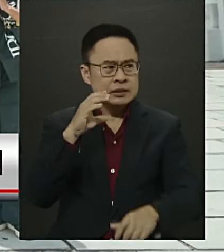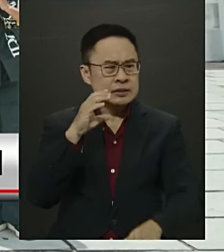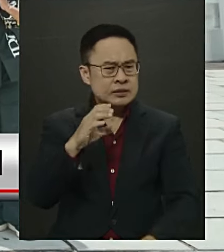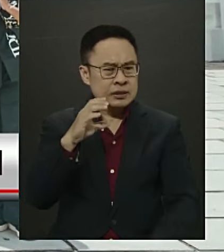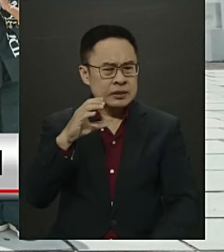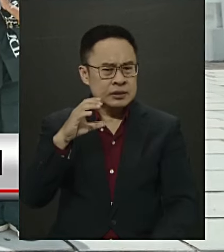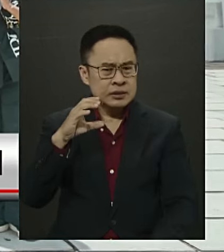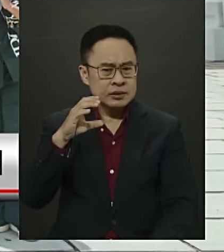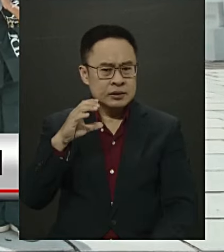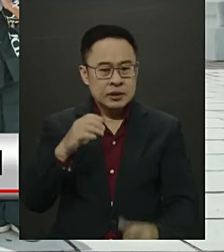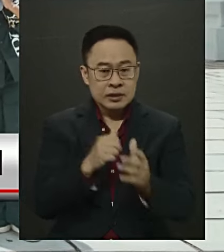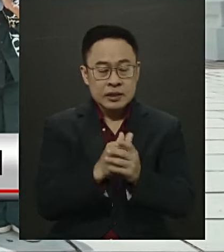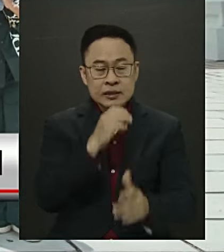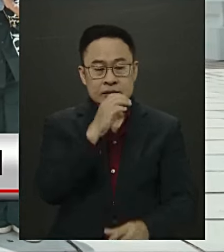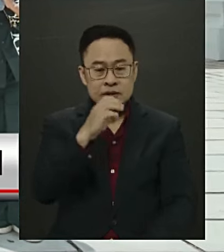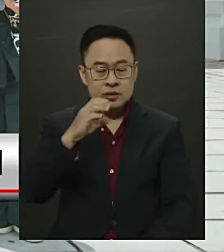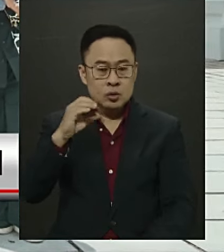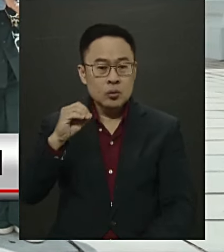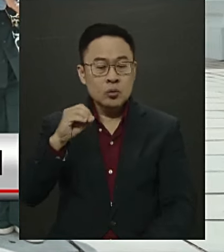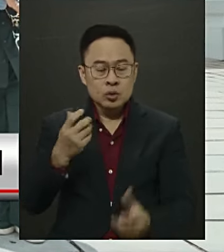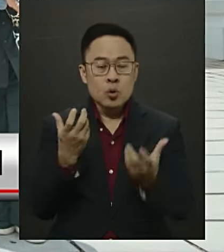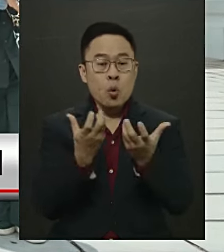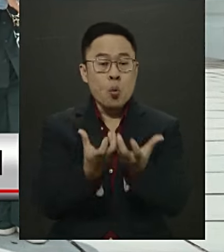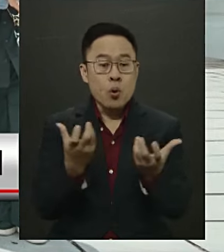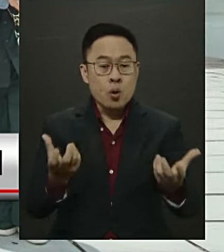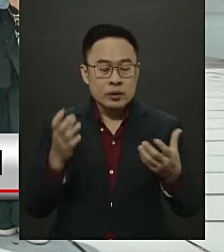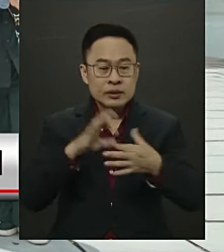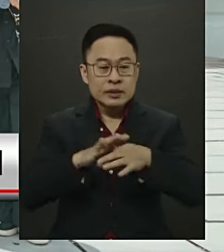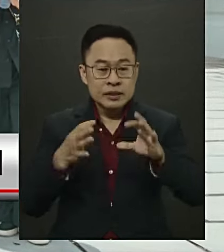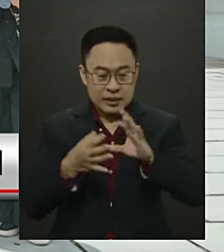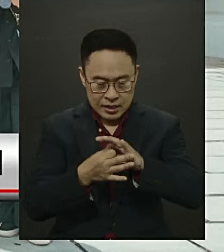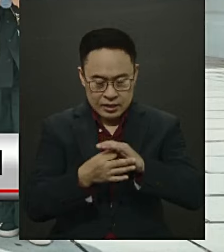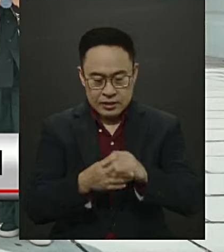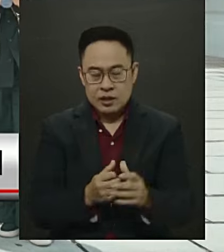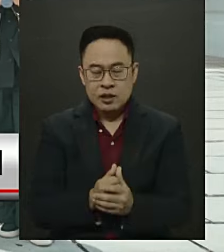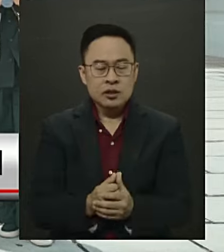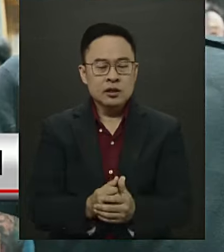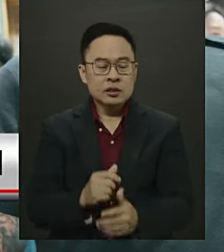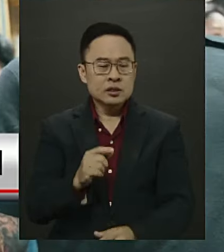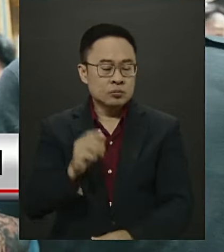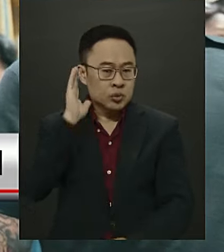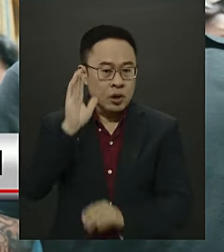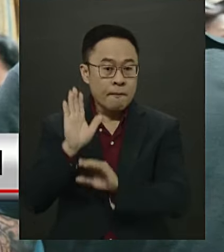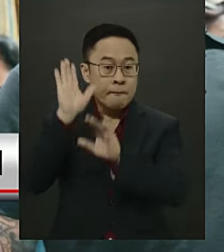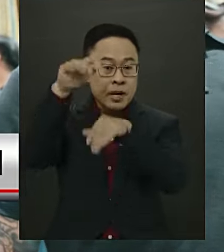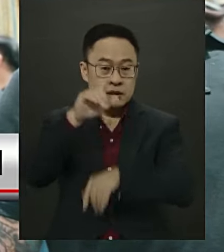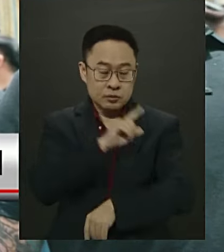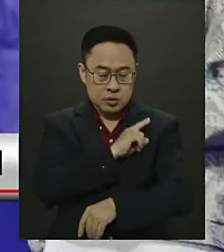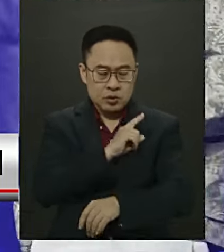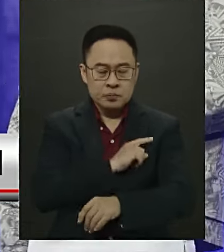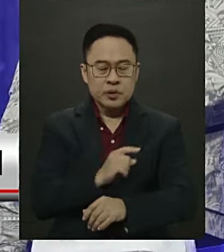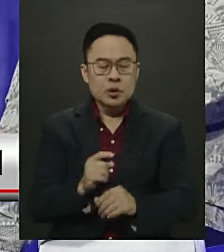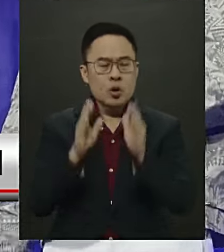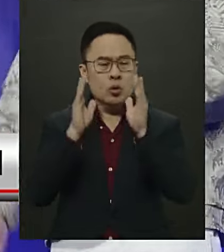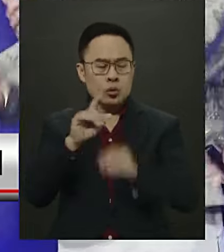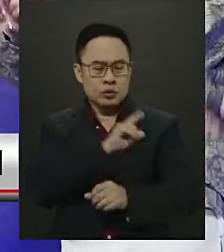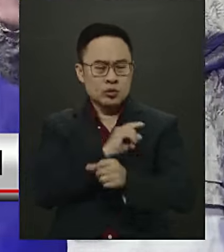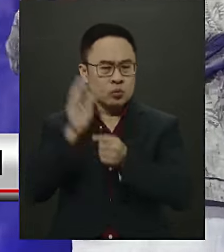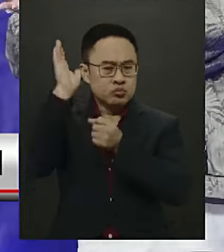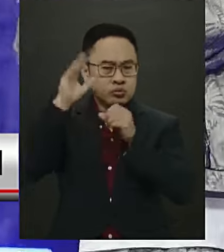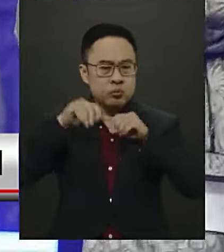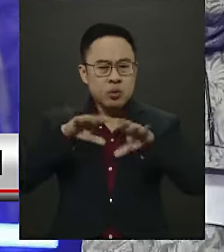ค่ะเป็นการโปรโมทแบรนด์อุปกรณ์กีฬาอย่างอันชานะคะที่เจ้าตัวเนี่ยมีโอกาสได้ร่วมงานในฐานะ